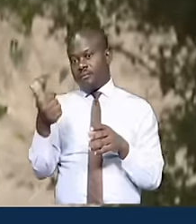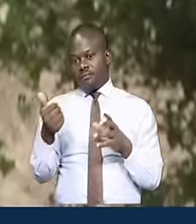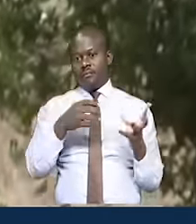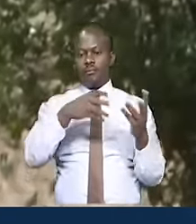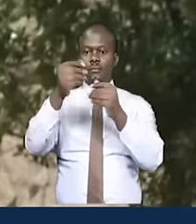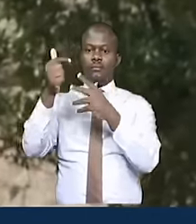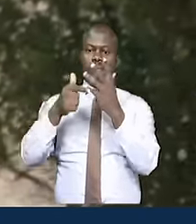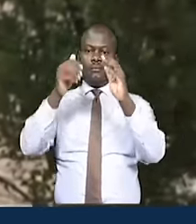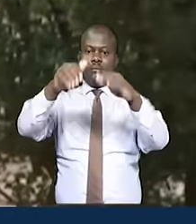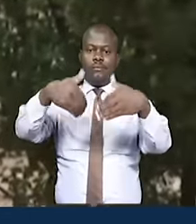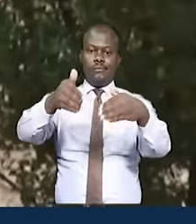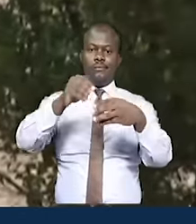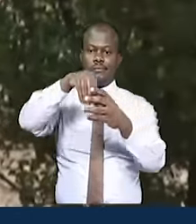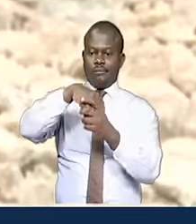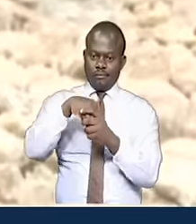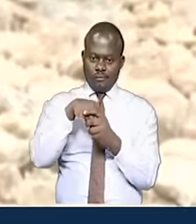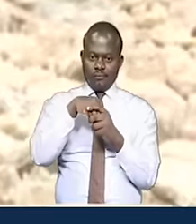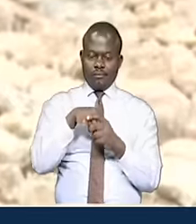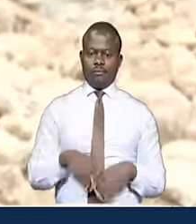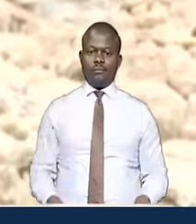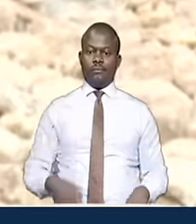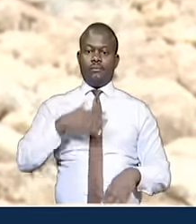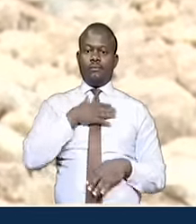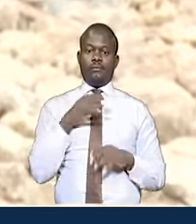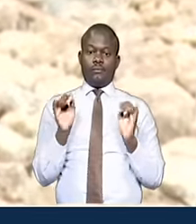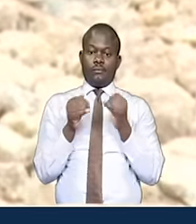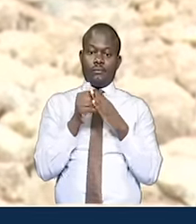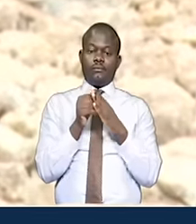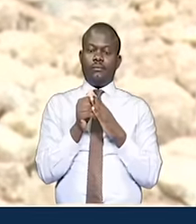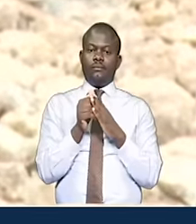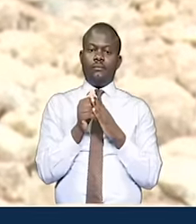utengukana n'imyaka bari barawuhinzeho ngewe nagendeje ibiti by'indimo